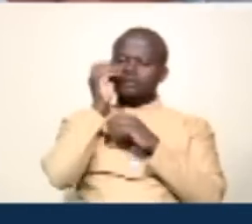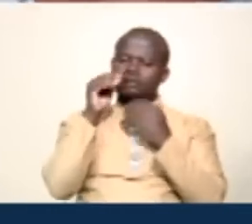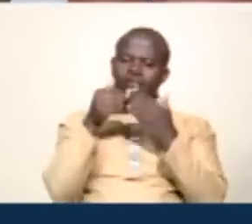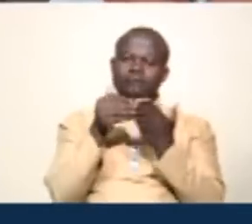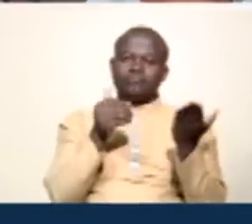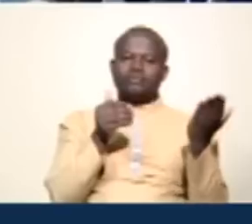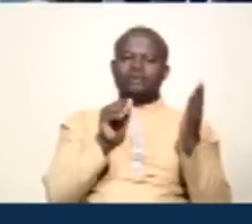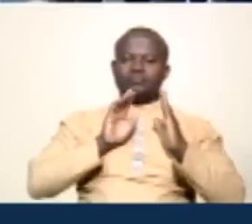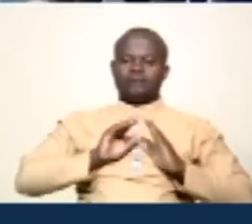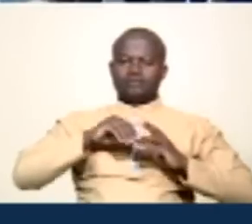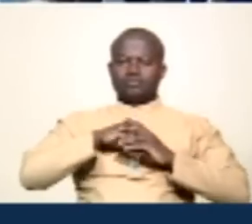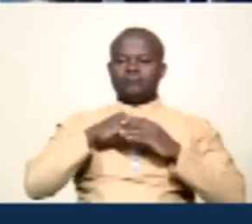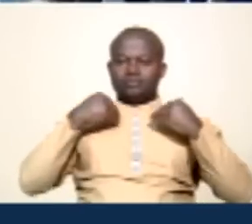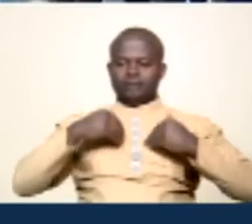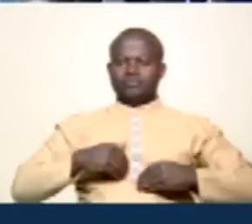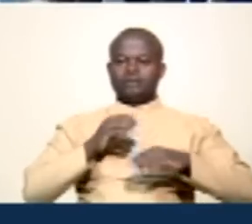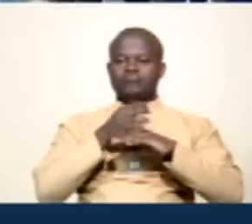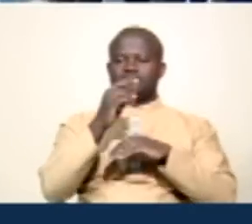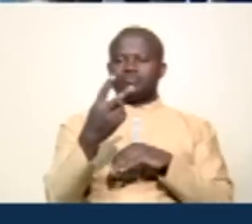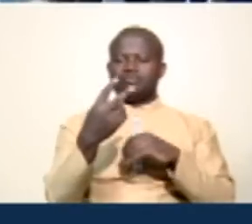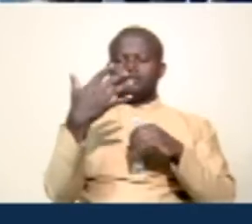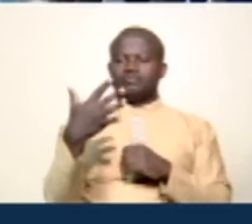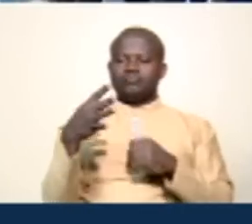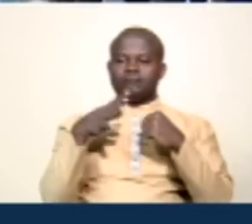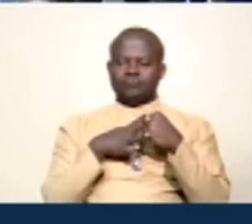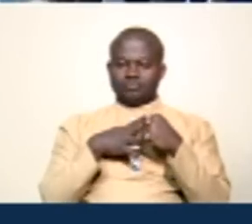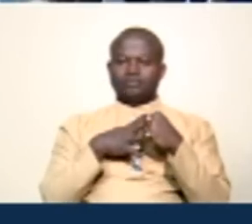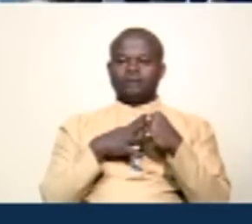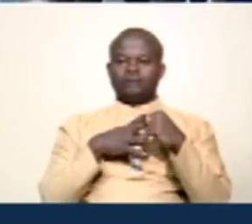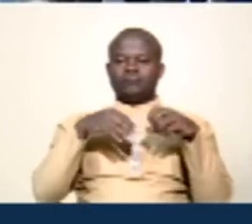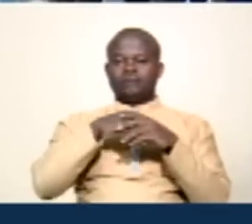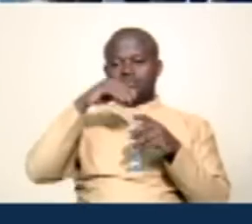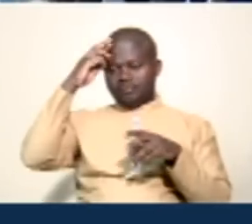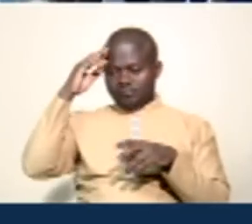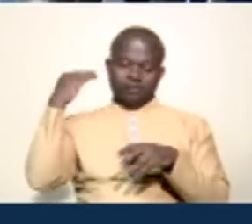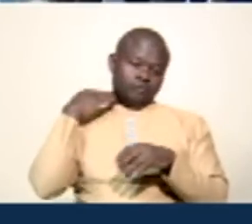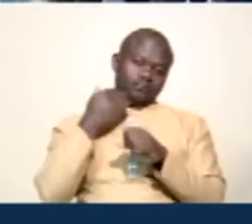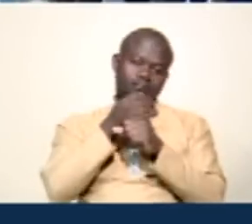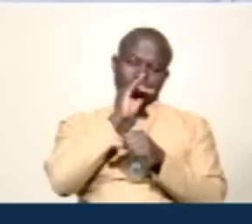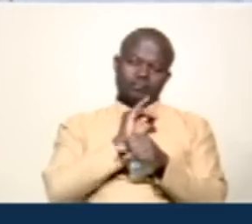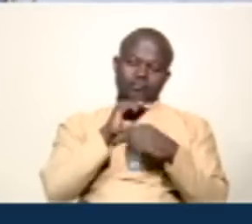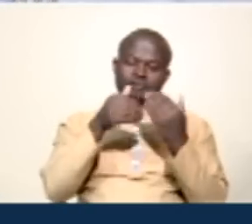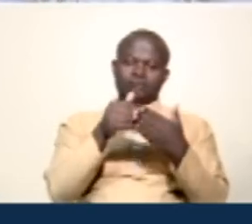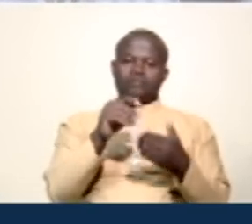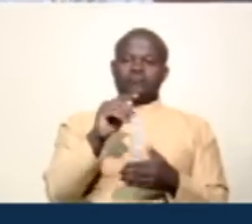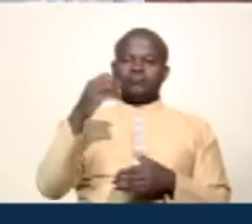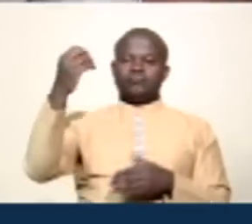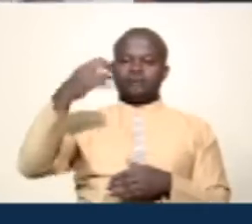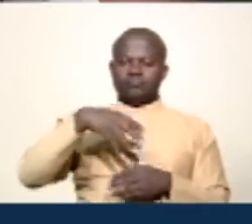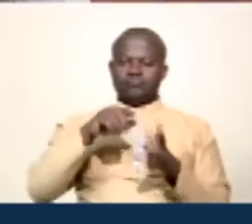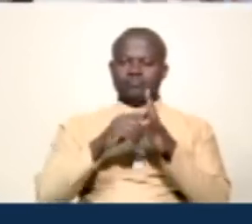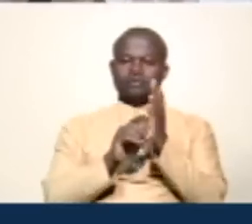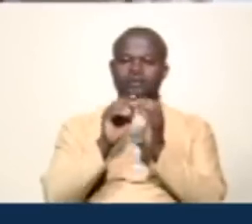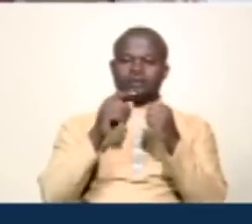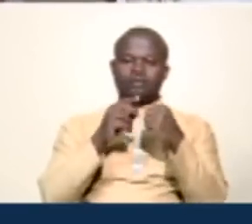ku mva ziruhukiyemo imibiri 259 iri mu rwibutso rwa Jenoside yakorewe Abatutsi rwa Kigali ruri ku Gisozi. Kuva